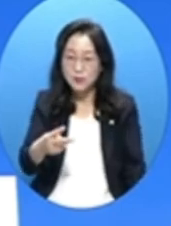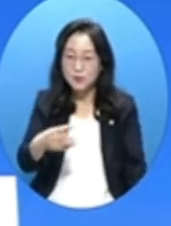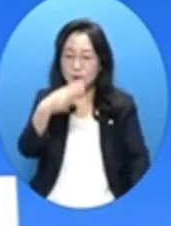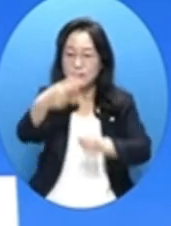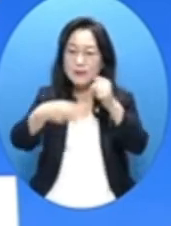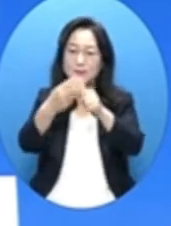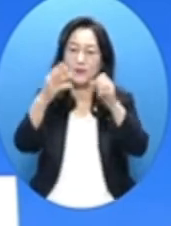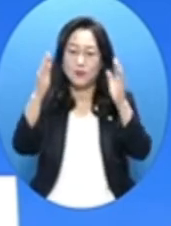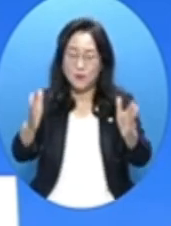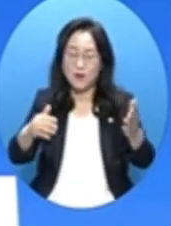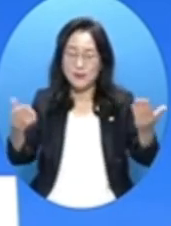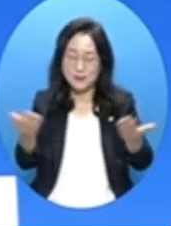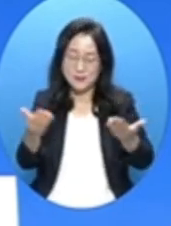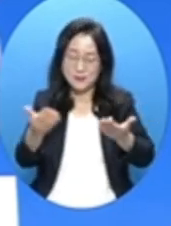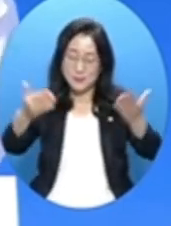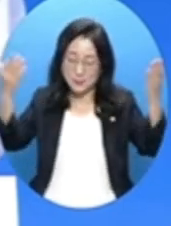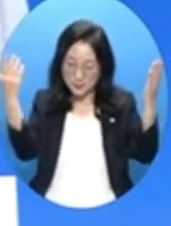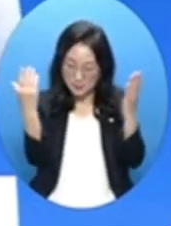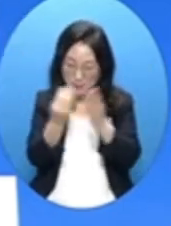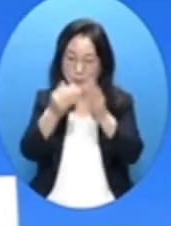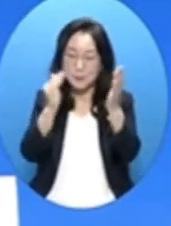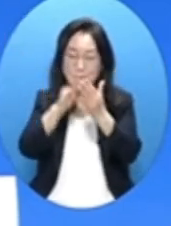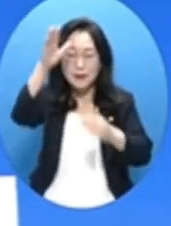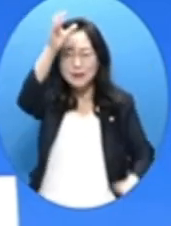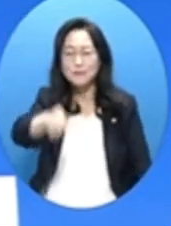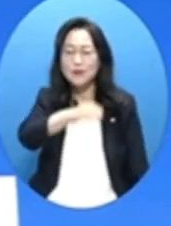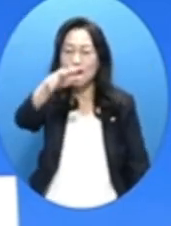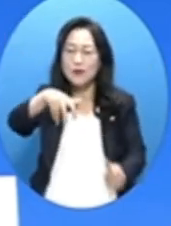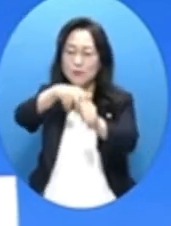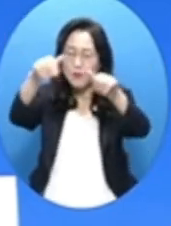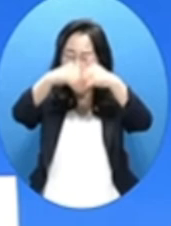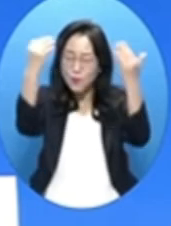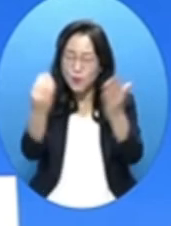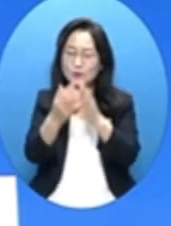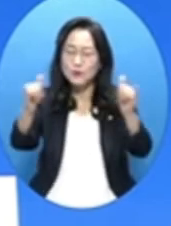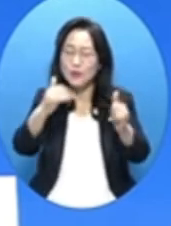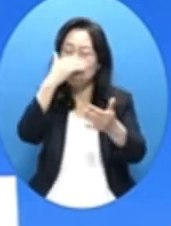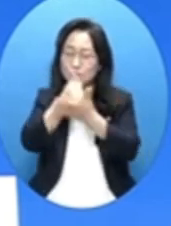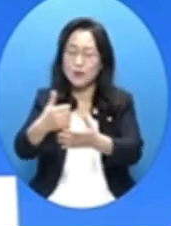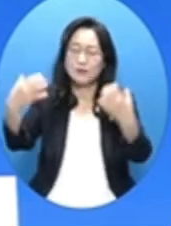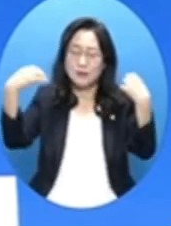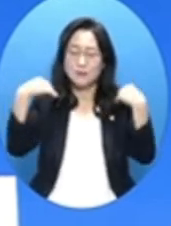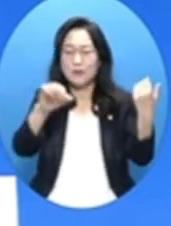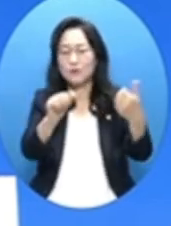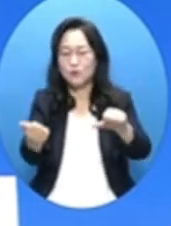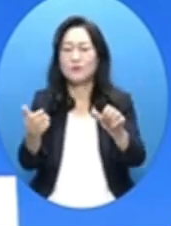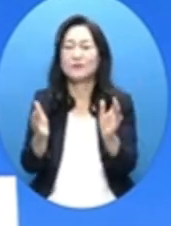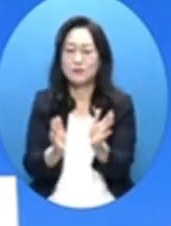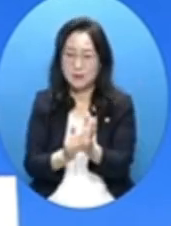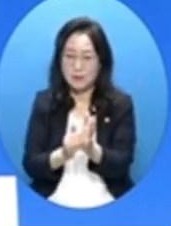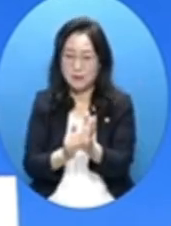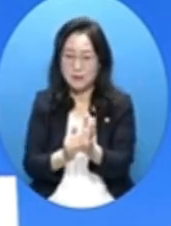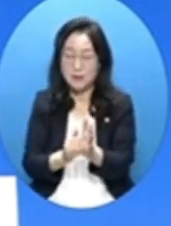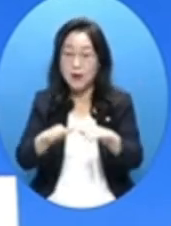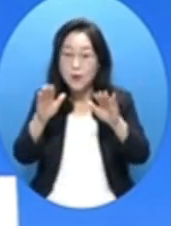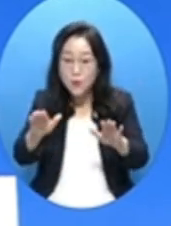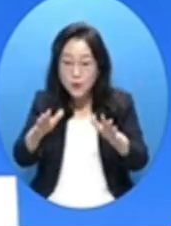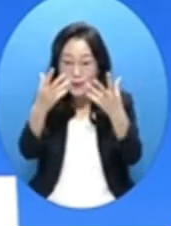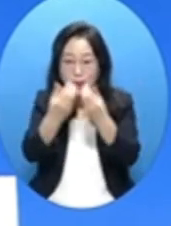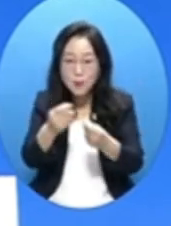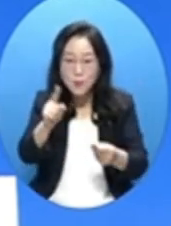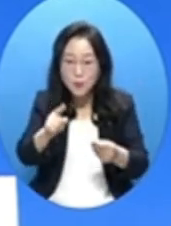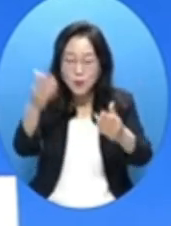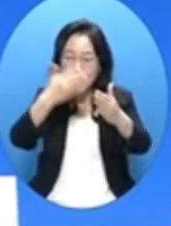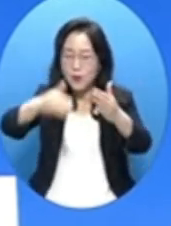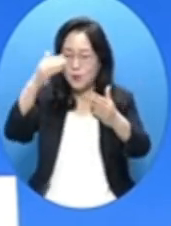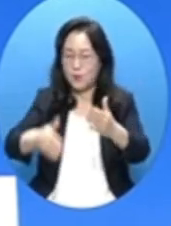동안 그 사역을 다 마치신 후에 십자가에서 온 인류의 죄를 짊어지고 돌아가셨습니다. 오늘의 말씀은 그 공생의 사역